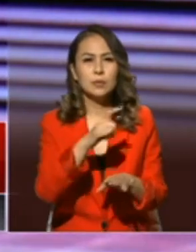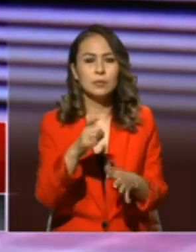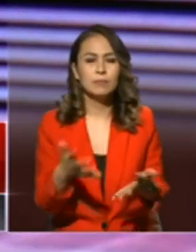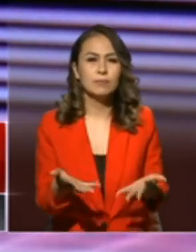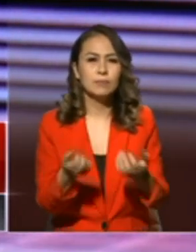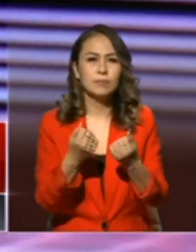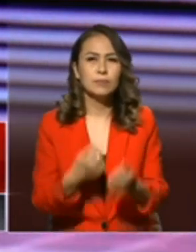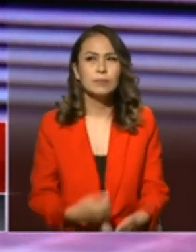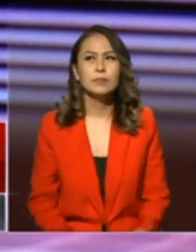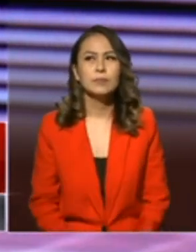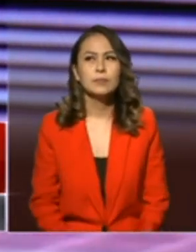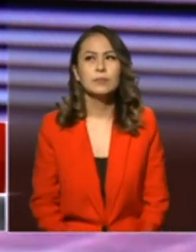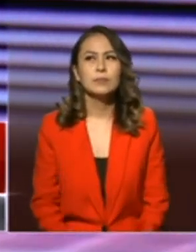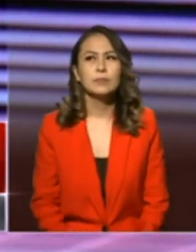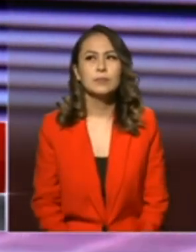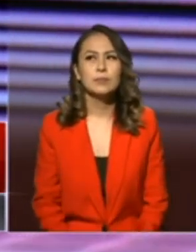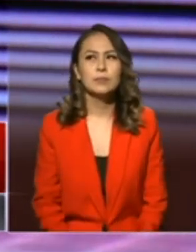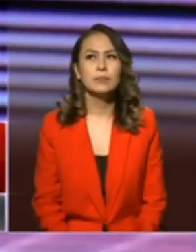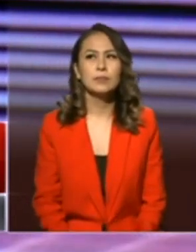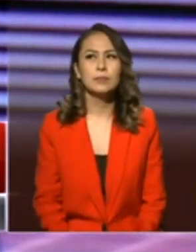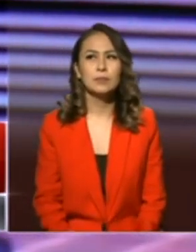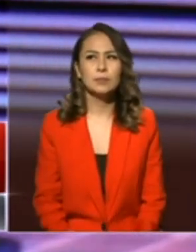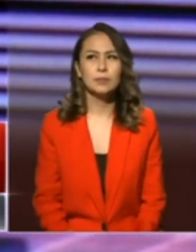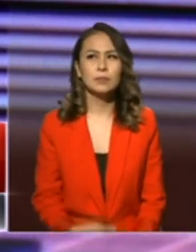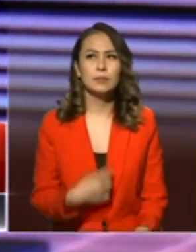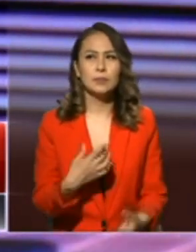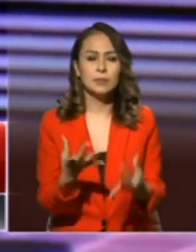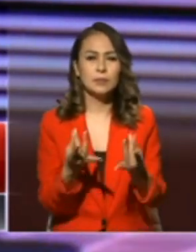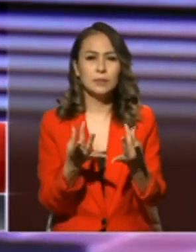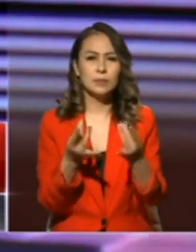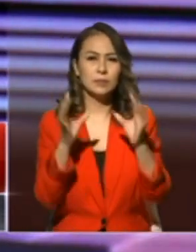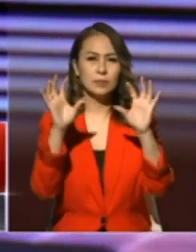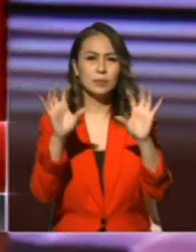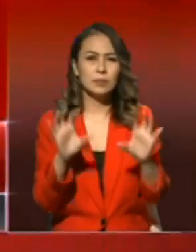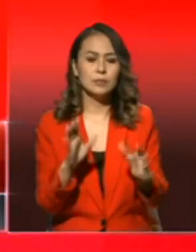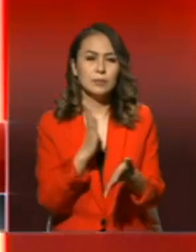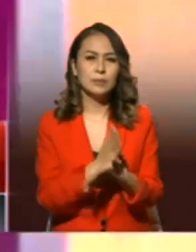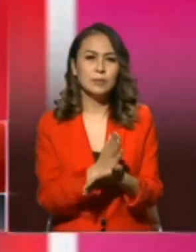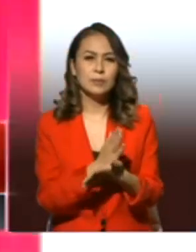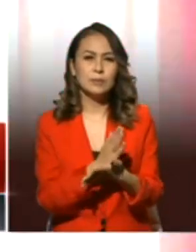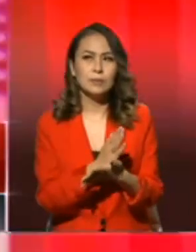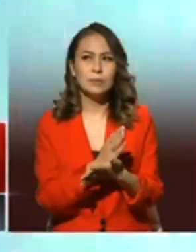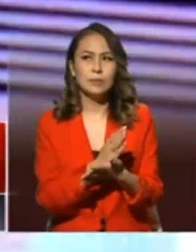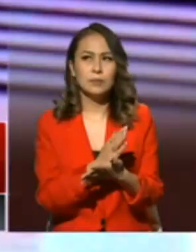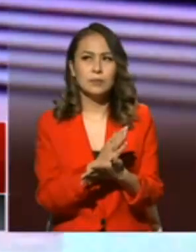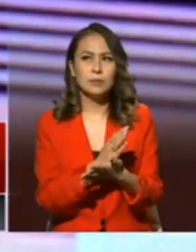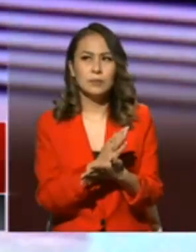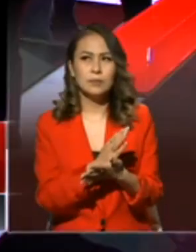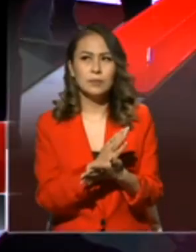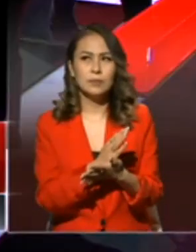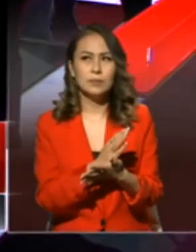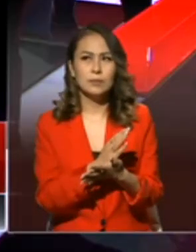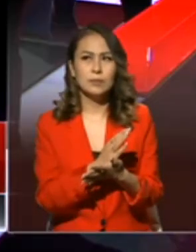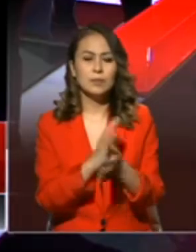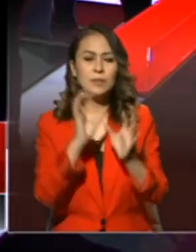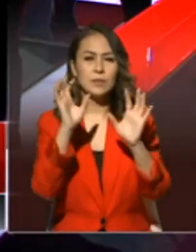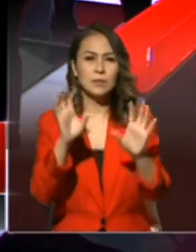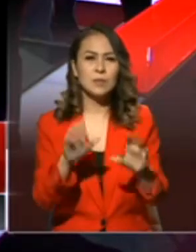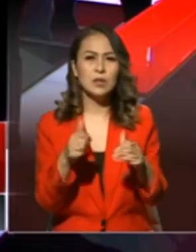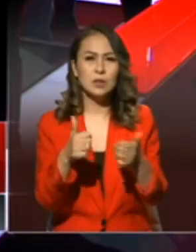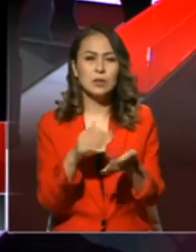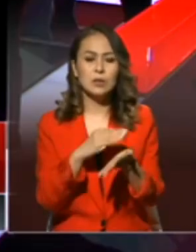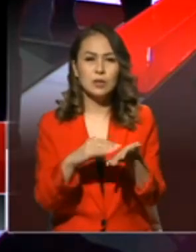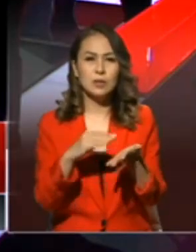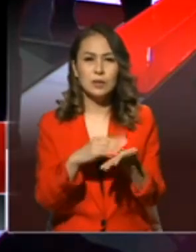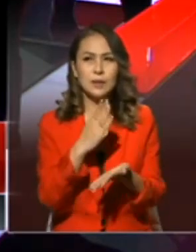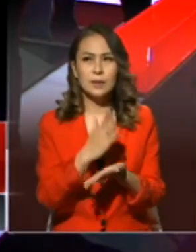еді. Біздің заңның шикілігі болып тұр бұл жерде. Бұл жерде біздің заңның шикілігінде болып тұр әңгіменің бәрі. Заң жақсы жасалған, және де